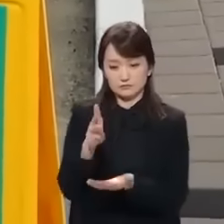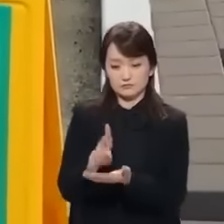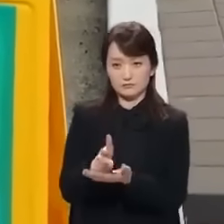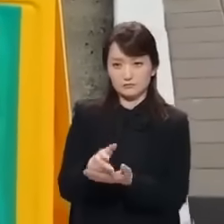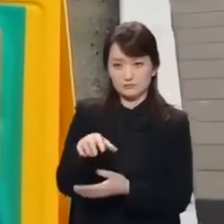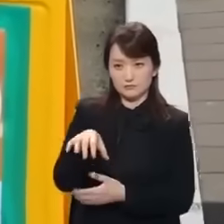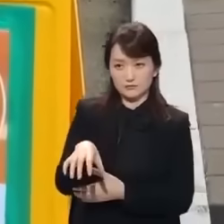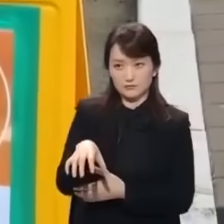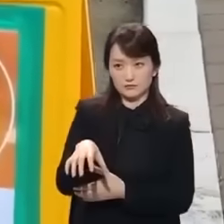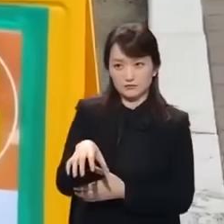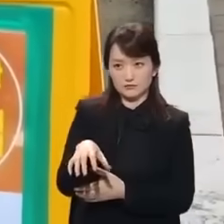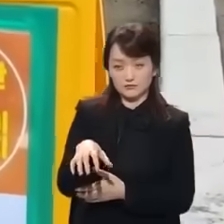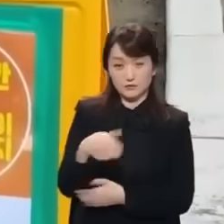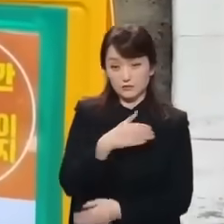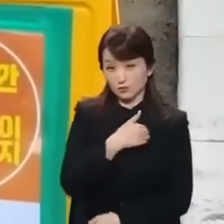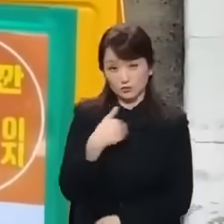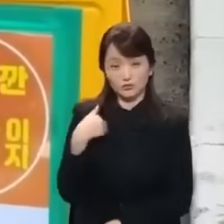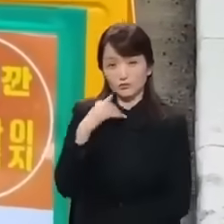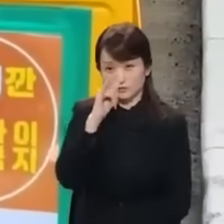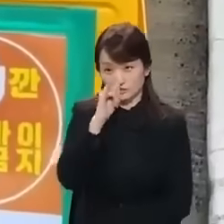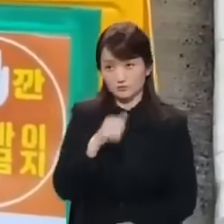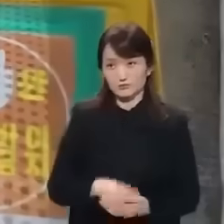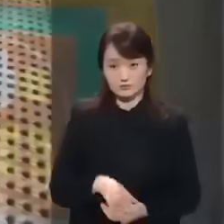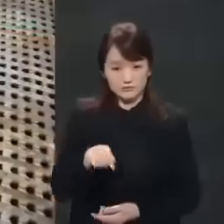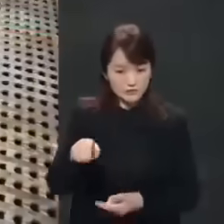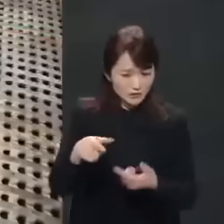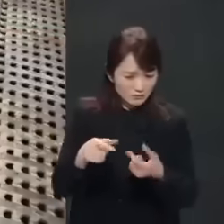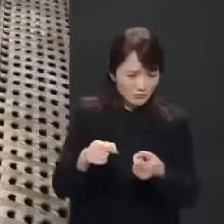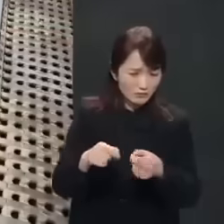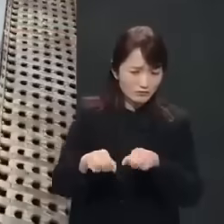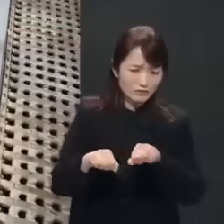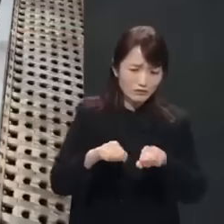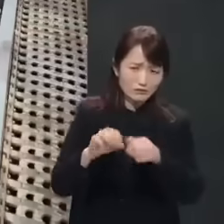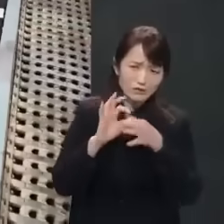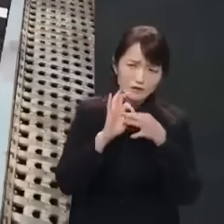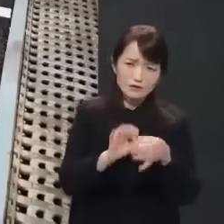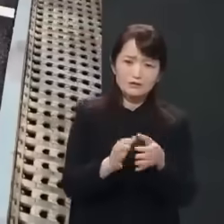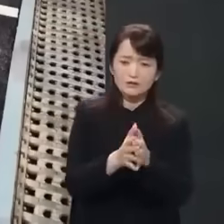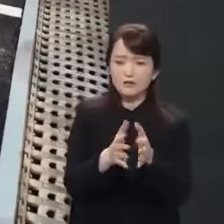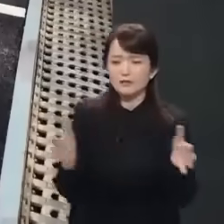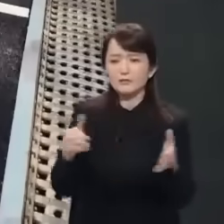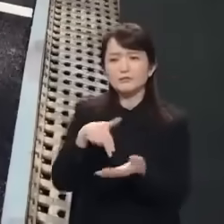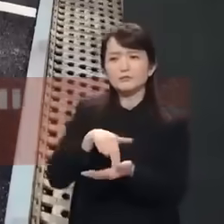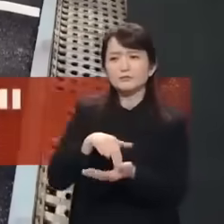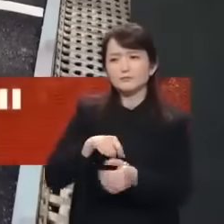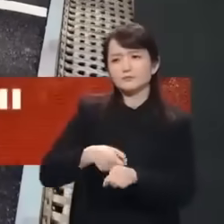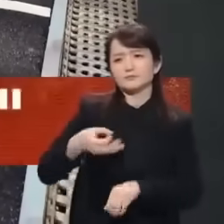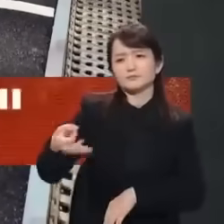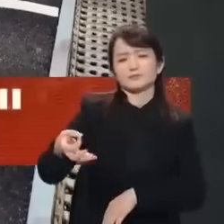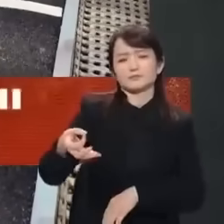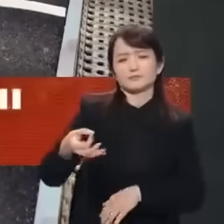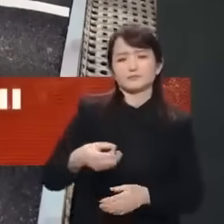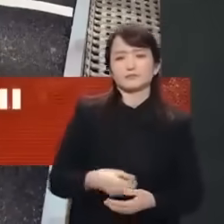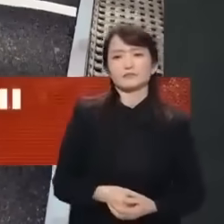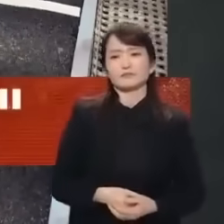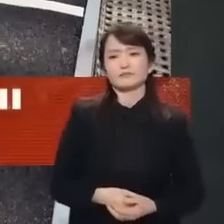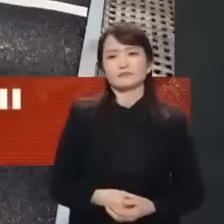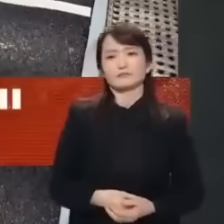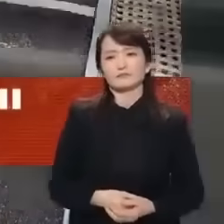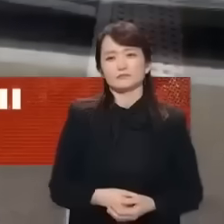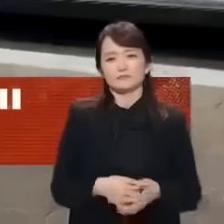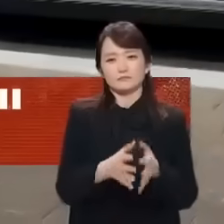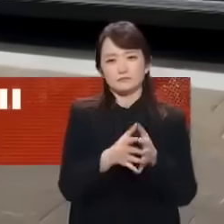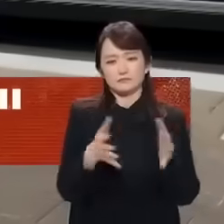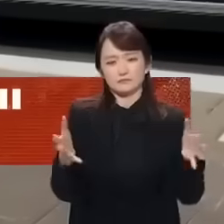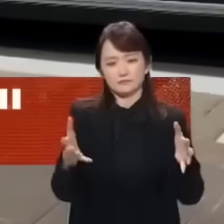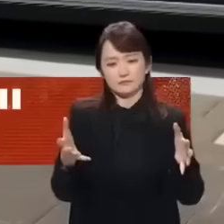아니라 여유로운 편인데 네. 그래서 저런 행동을 계속하기 때문에 결국 이 아파트 측에서는 벌금 고지와 함께 3대 차량